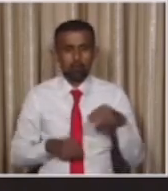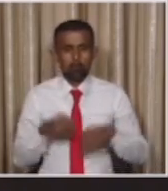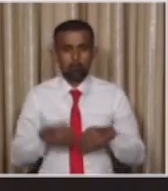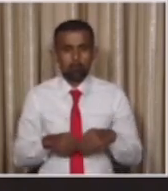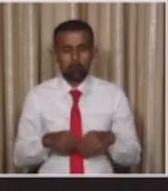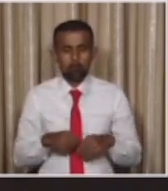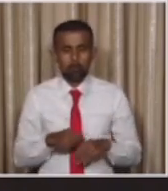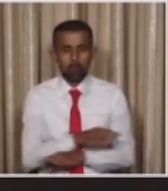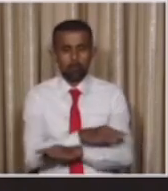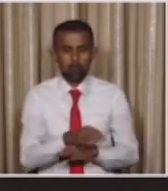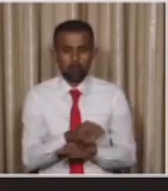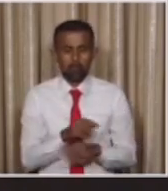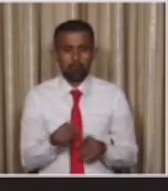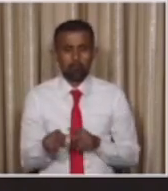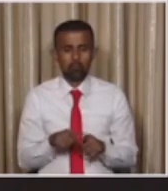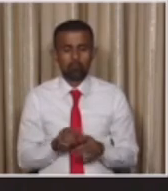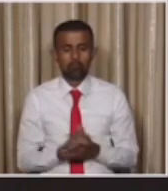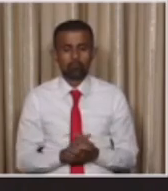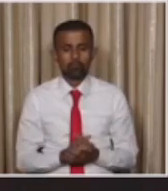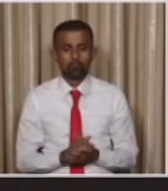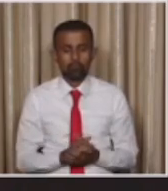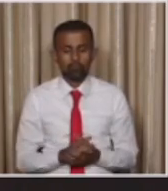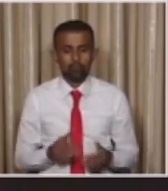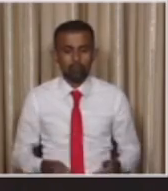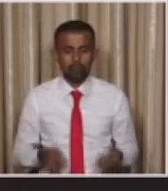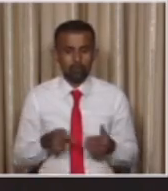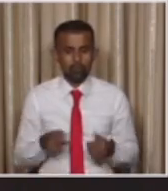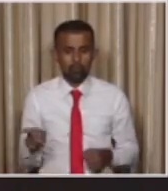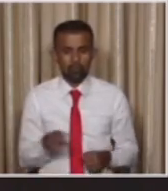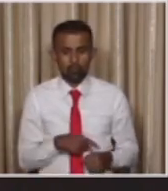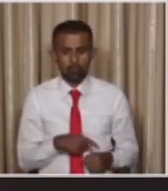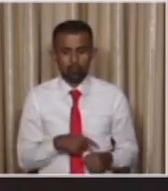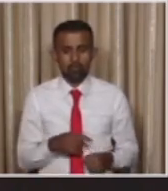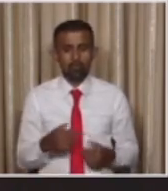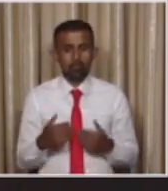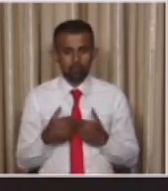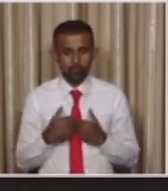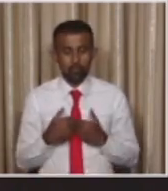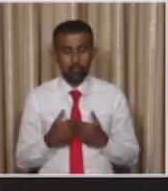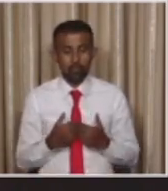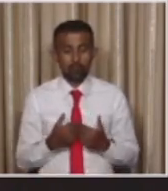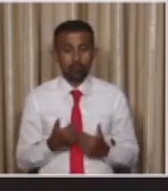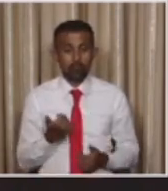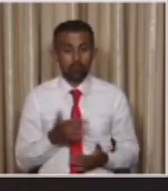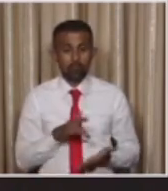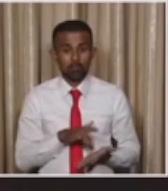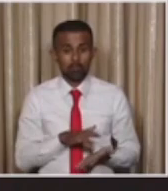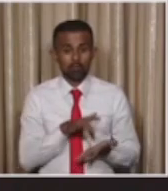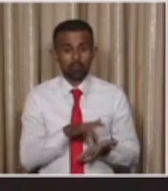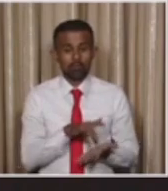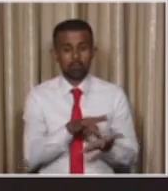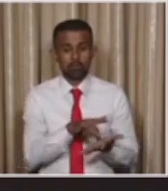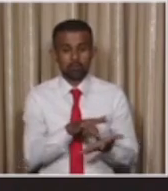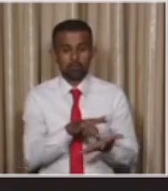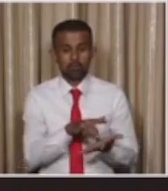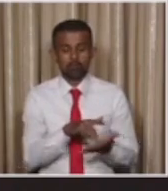ගේම් ගහන්න. ඒ වගේම අද වෙන විට මේ රටේ ඒ අපේ ඓතිහාසික ස්ථාන අපේ